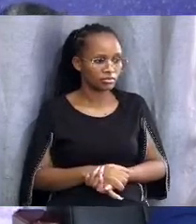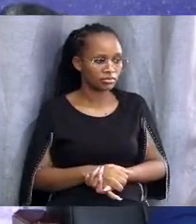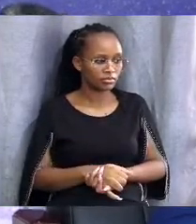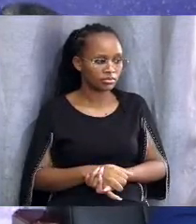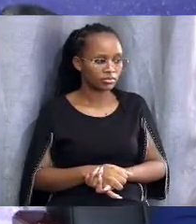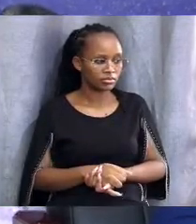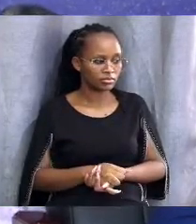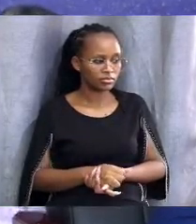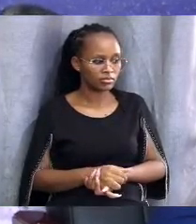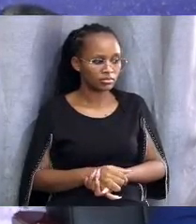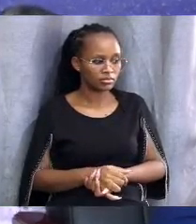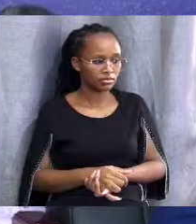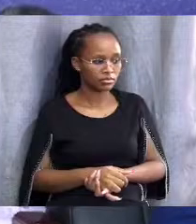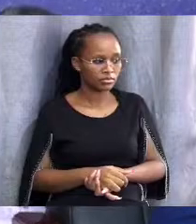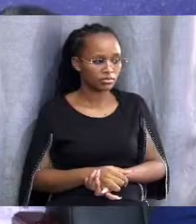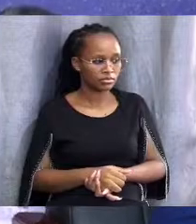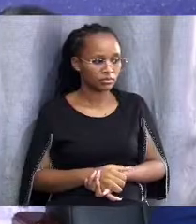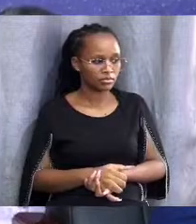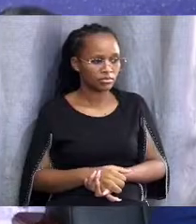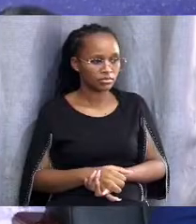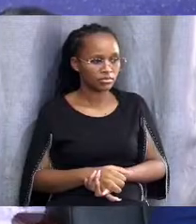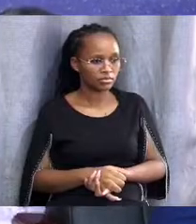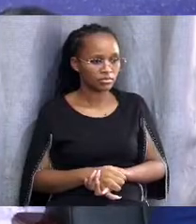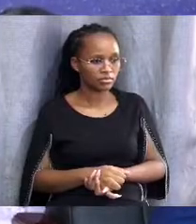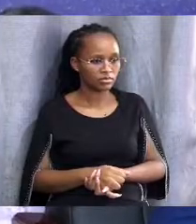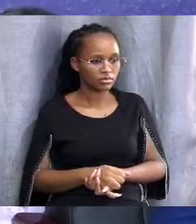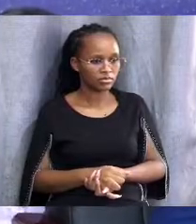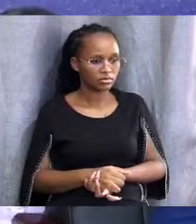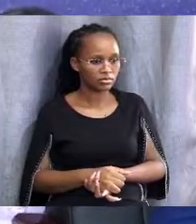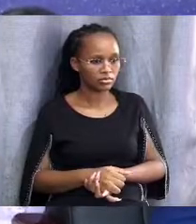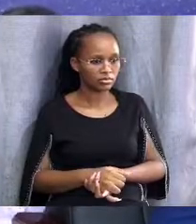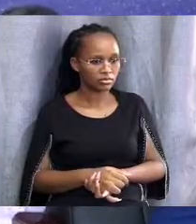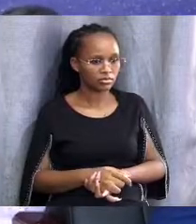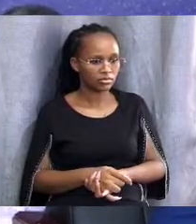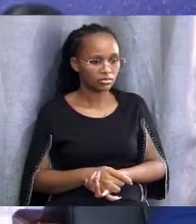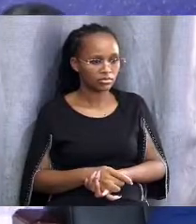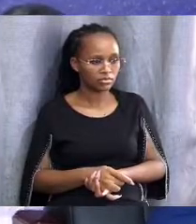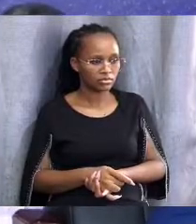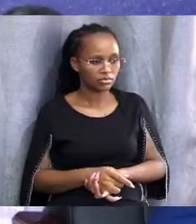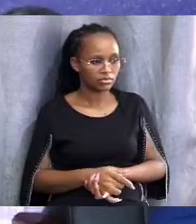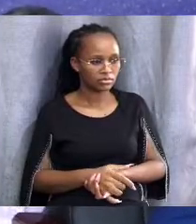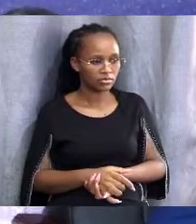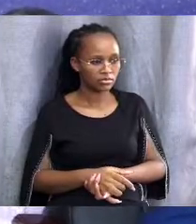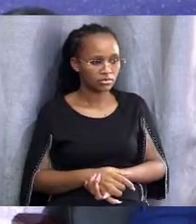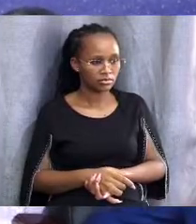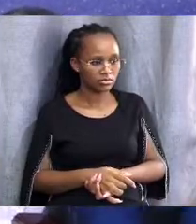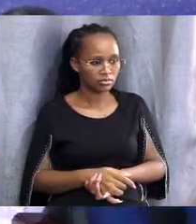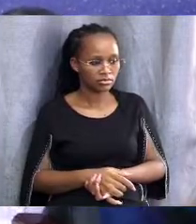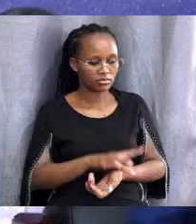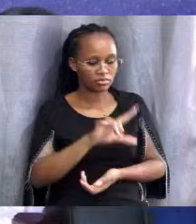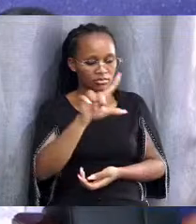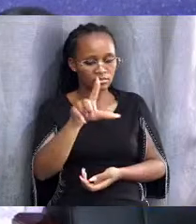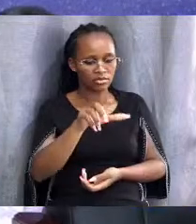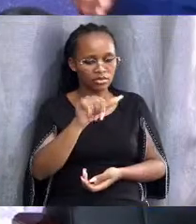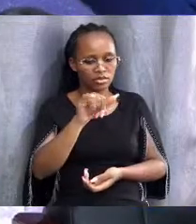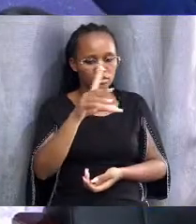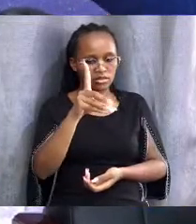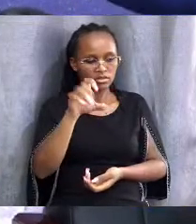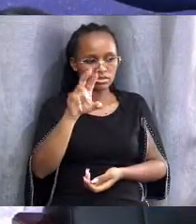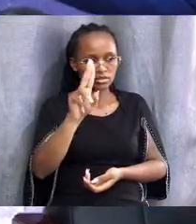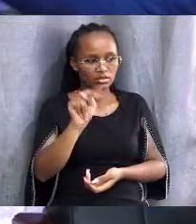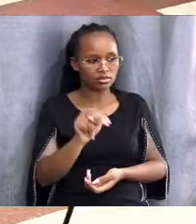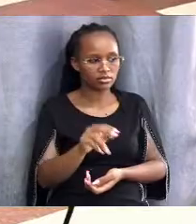Ningetaka tujiadae na ndio nilikuwa nimesema. Kwa hivyo pia Zaiden pia